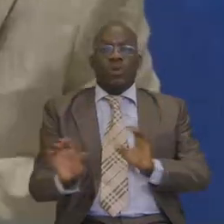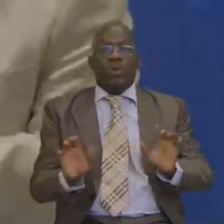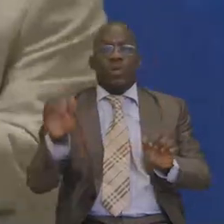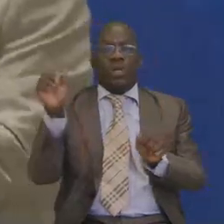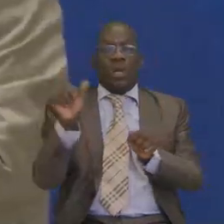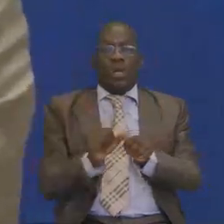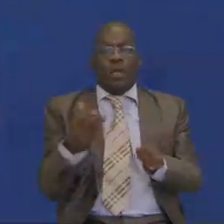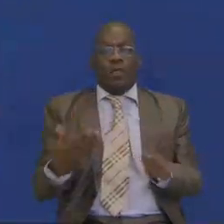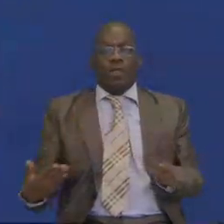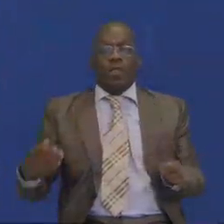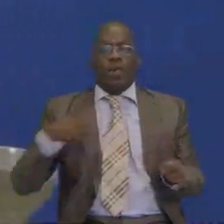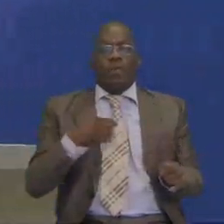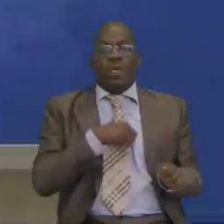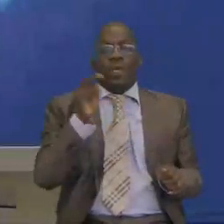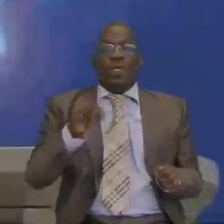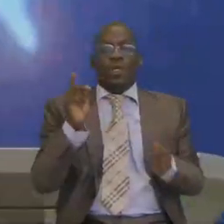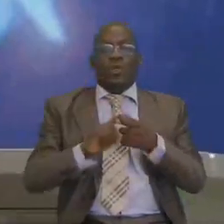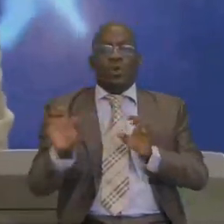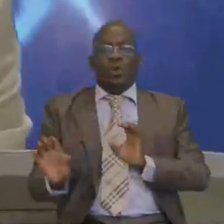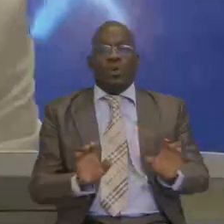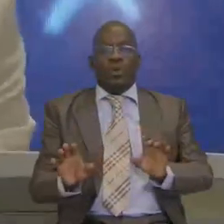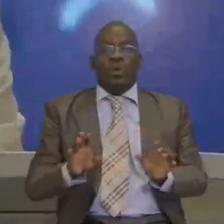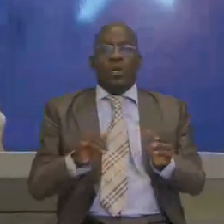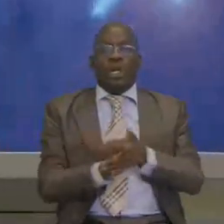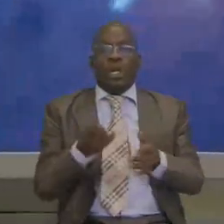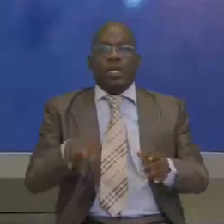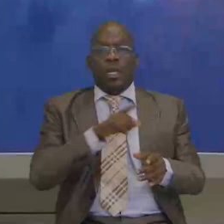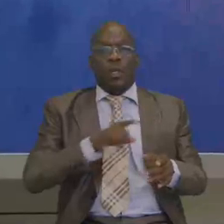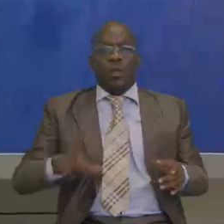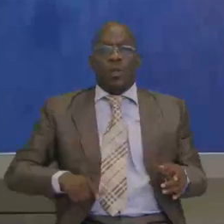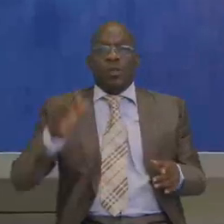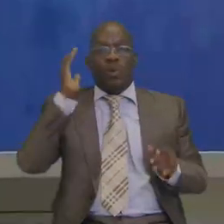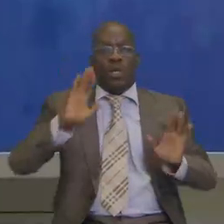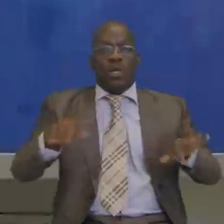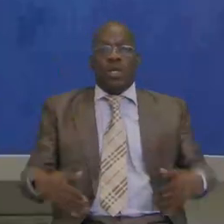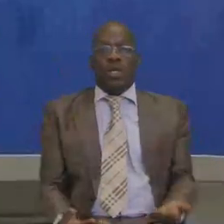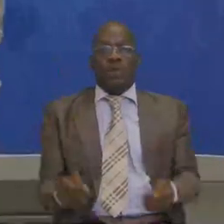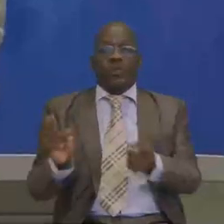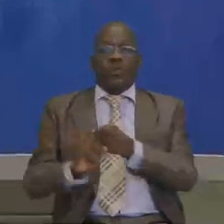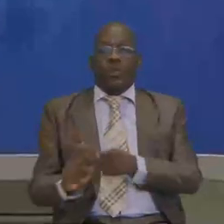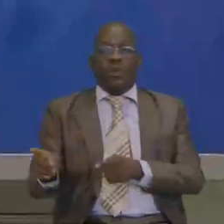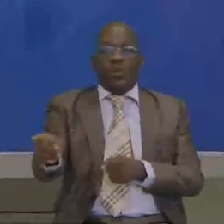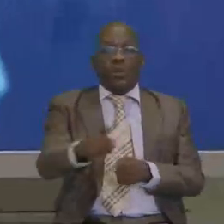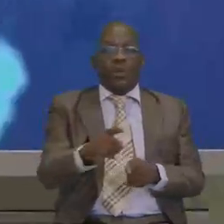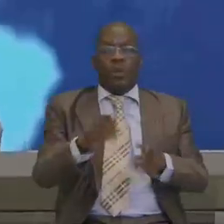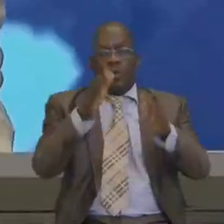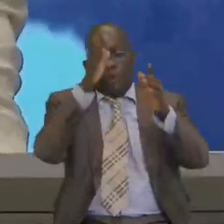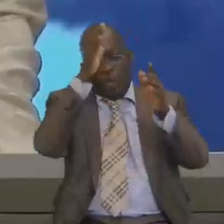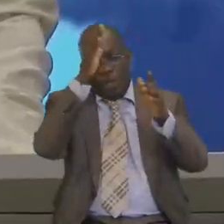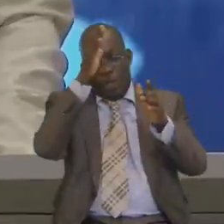de faire toutes choses, de faire tout ce que nous pouvons, que Dieu te l'accorde.